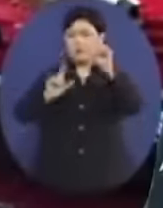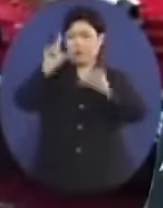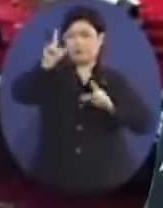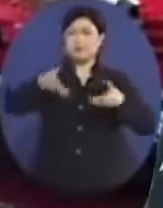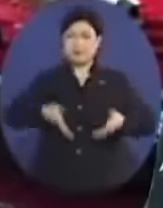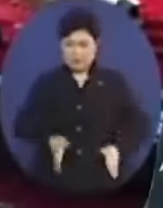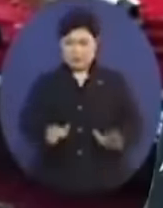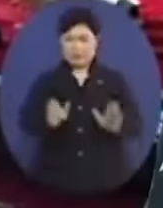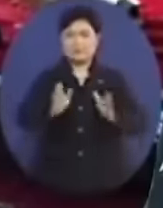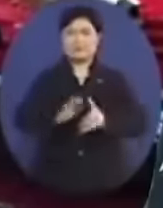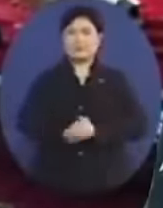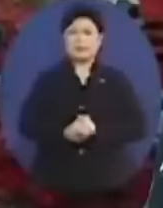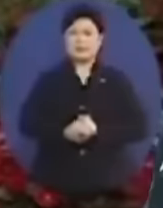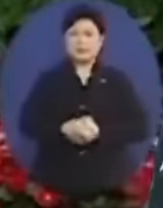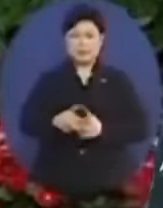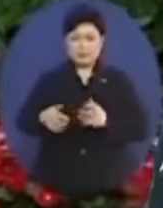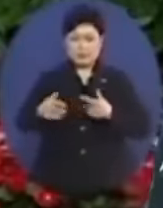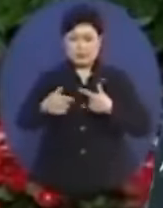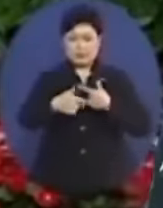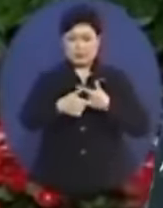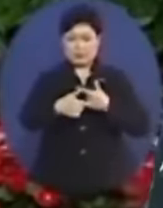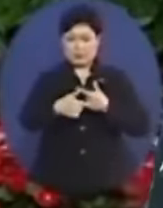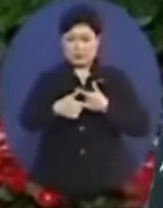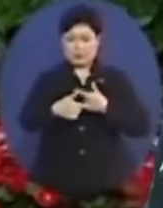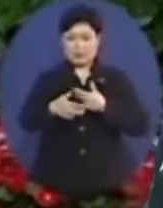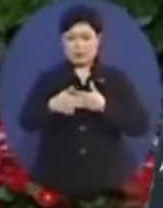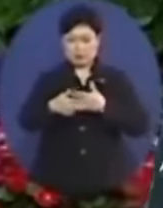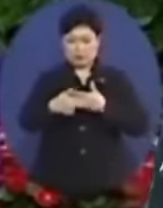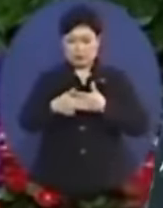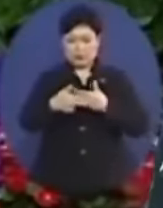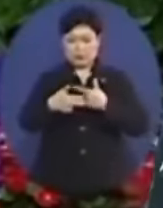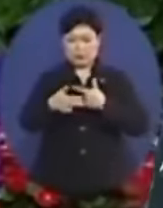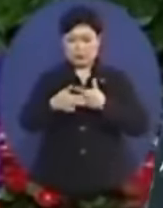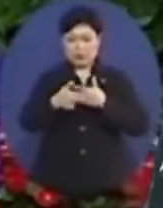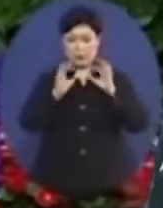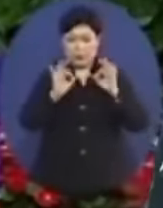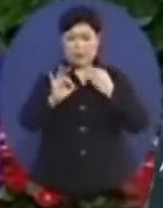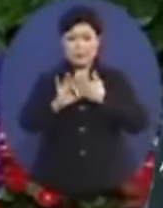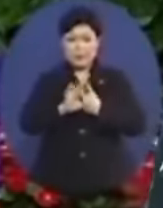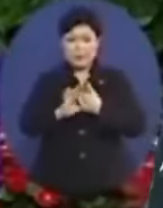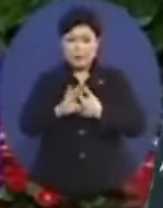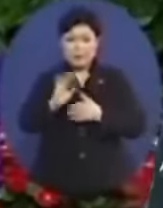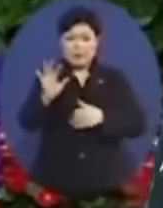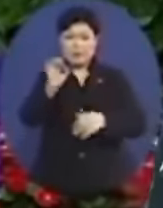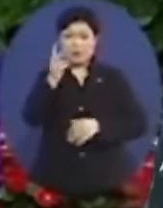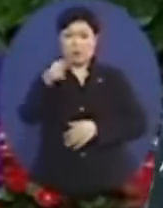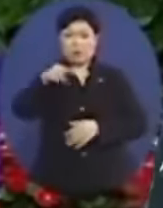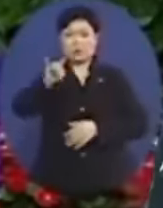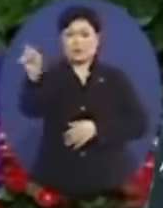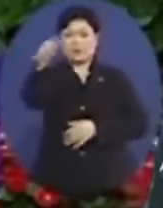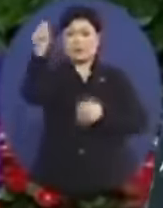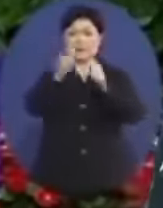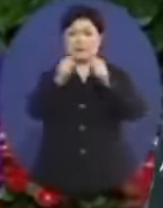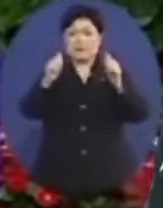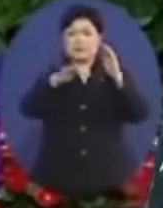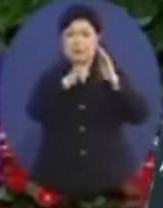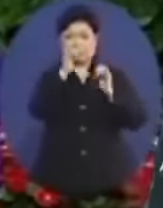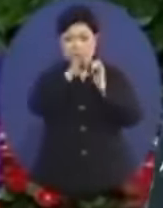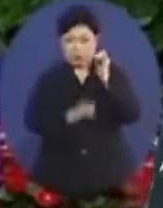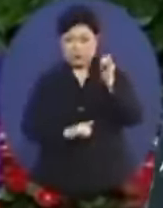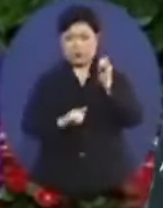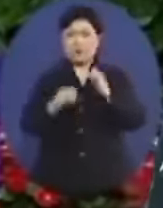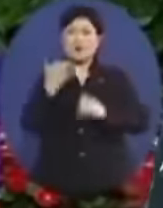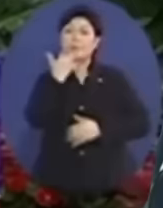것입니다 누가복음 2장 4절로 7절에 보면 요셉도 다윗의 집속 숙임 갈릴리 나사렛 동네에서 유대를 향하여